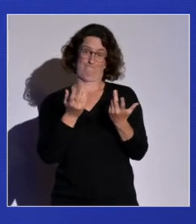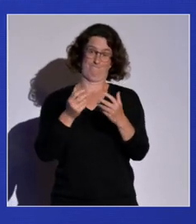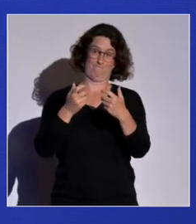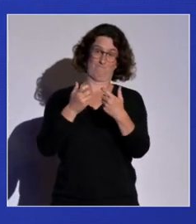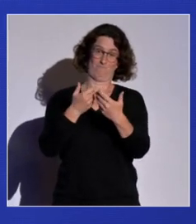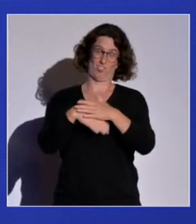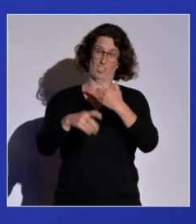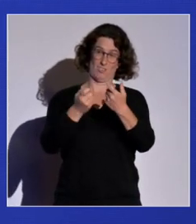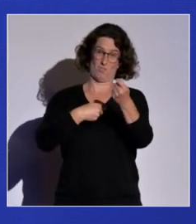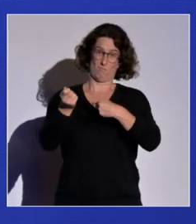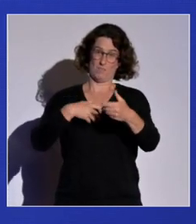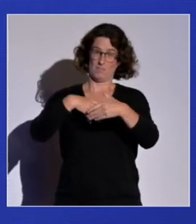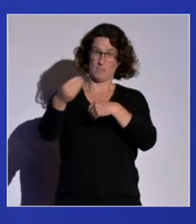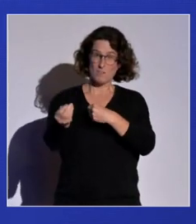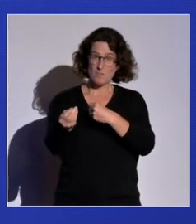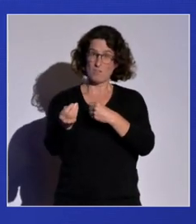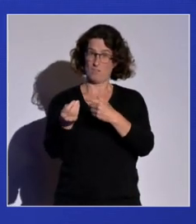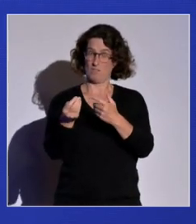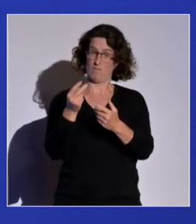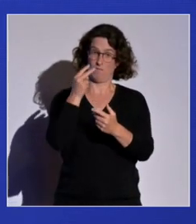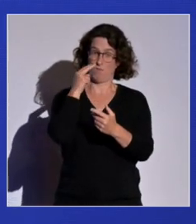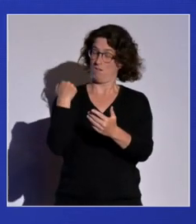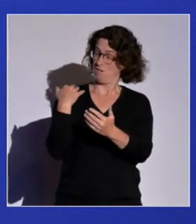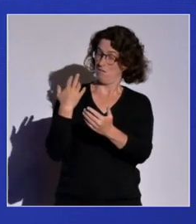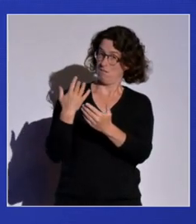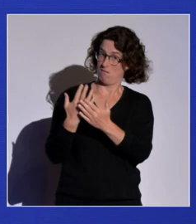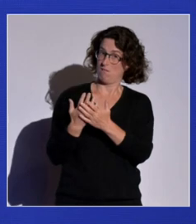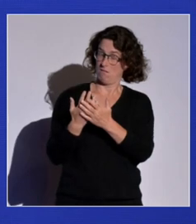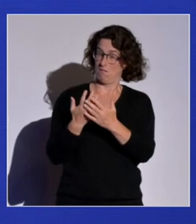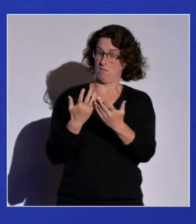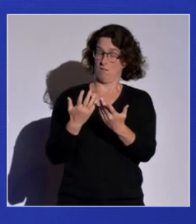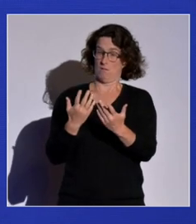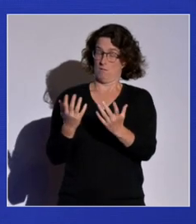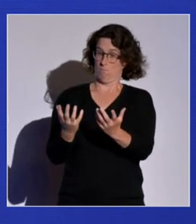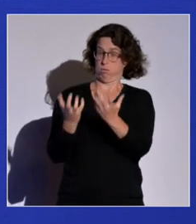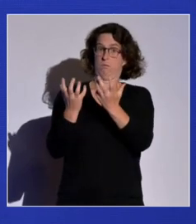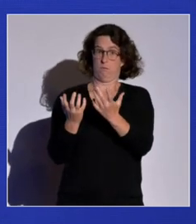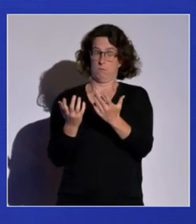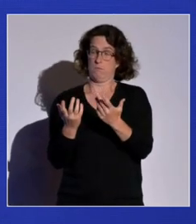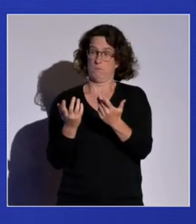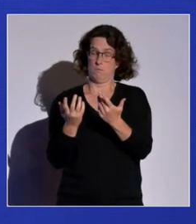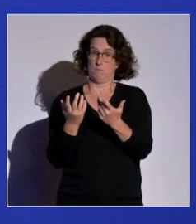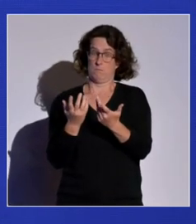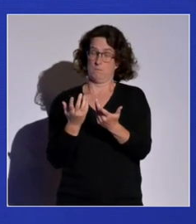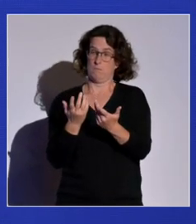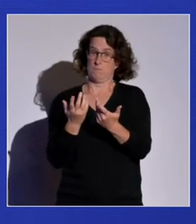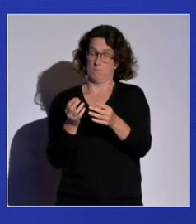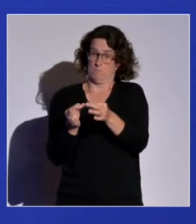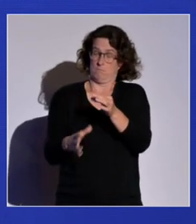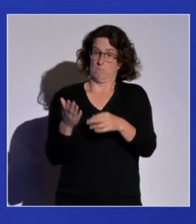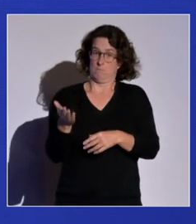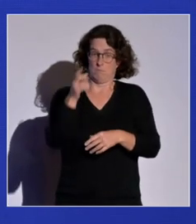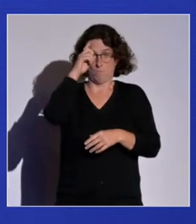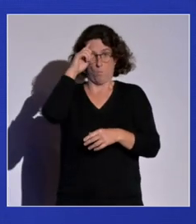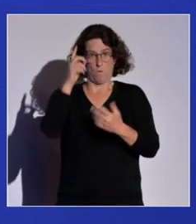Ça se traduisait jusqu'à maintenant dans notre commerce extérieur. Ça se traduisait cruellement, puisque les